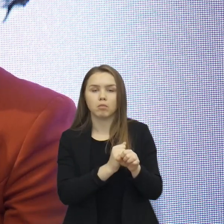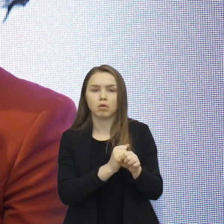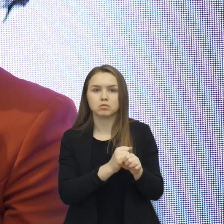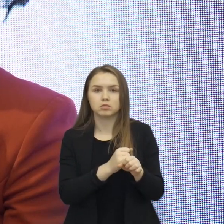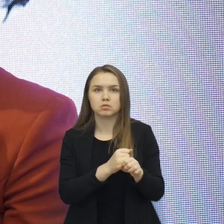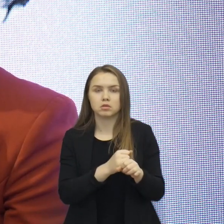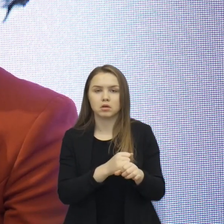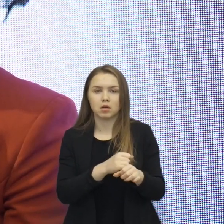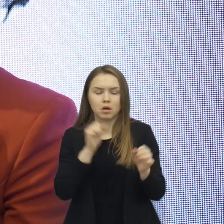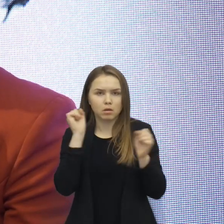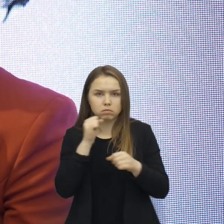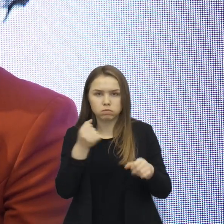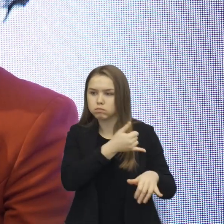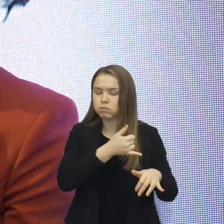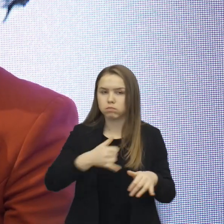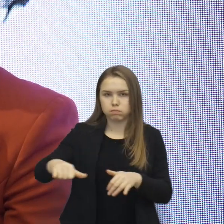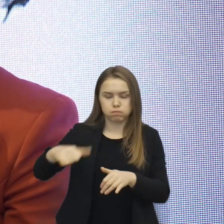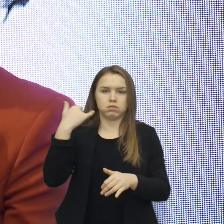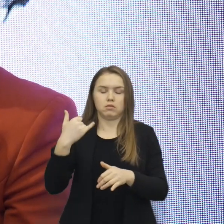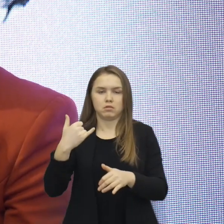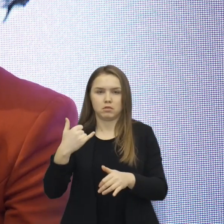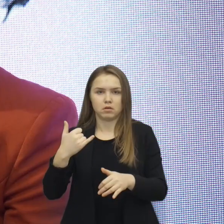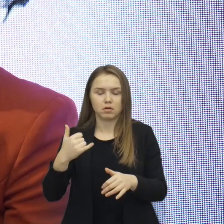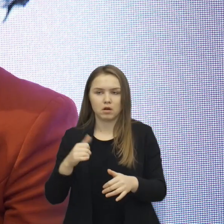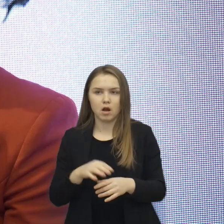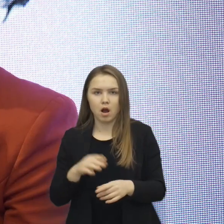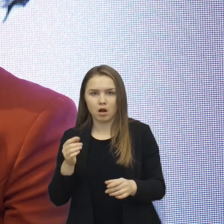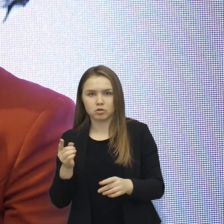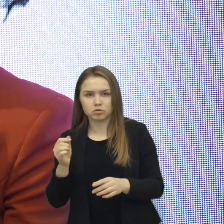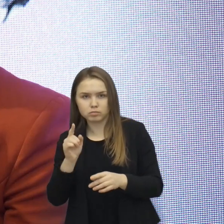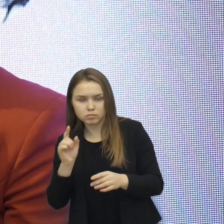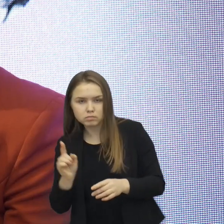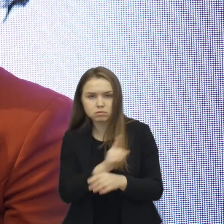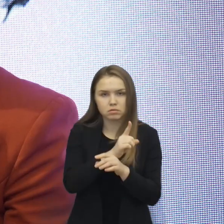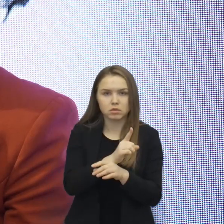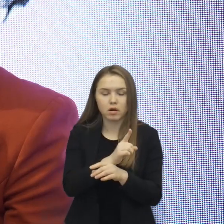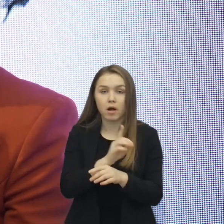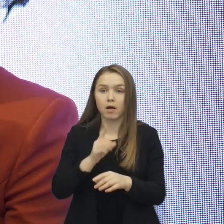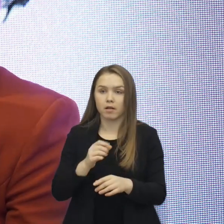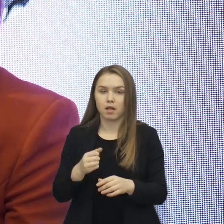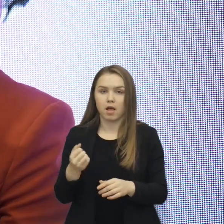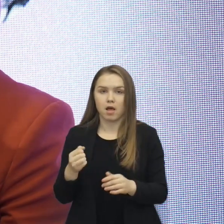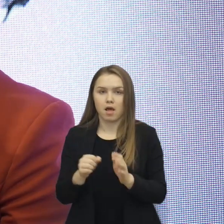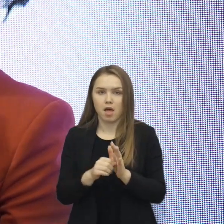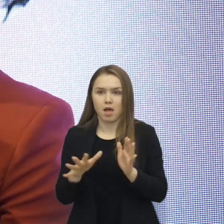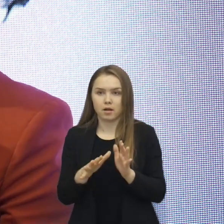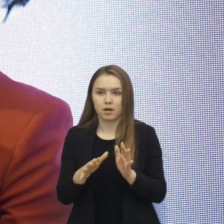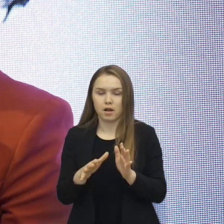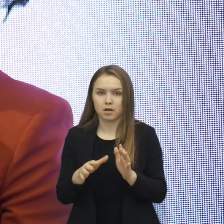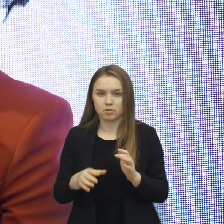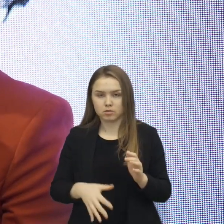iš niekur nieko, spėjau išvengti, spėjau sureaguoti. Jis norėjo muštis, bet aš išsitraukiau elektrošoką, tai